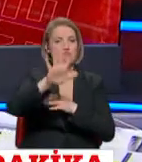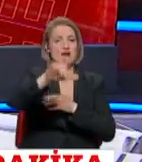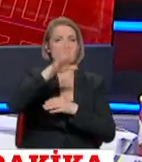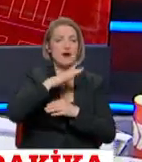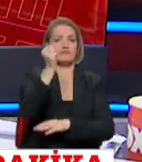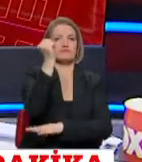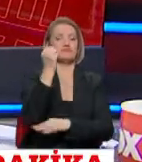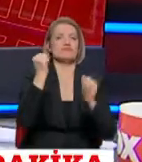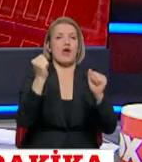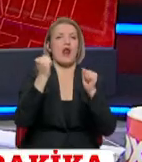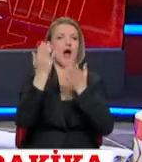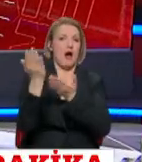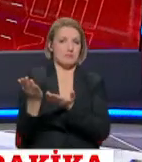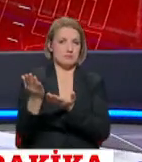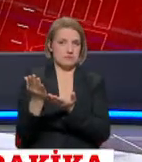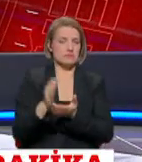O dimdik ayaktaydı.